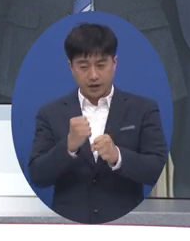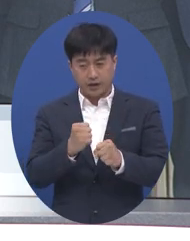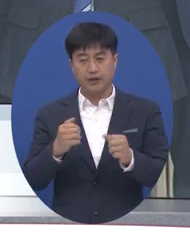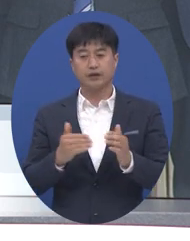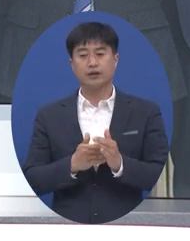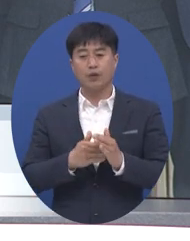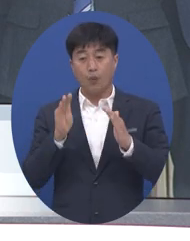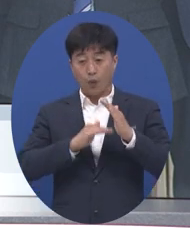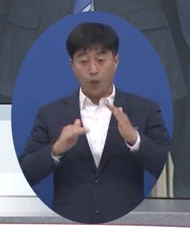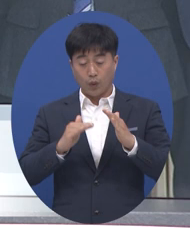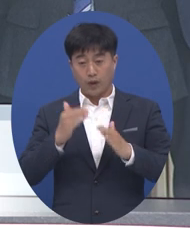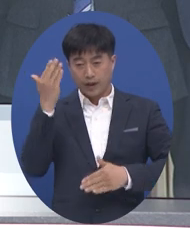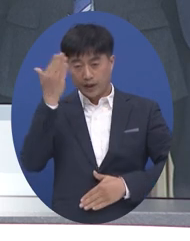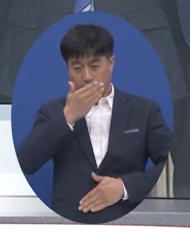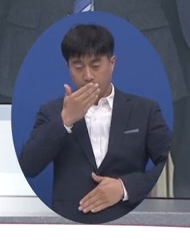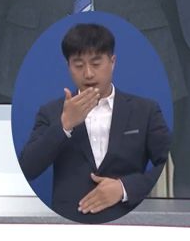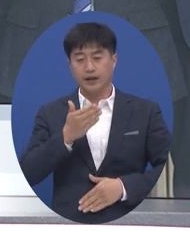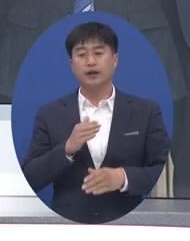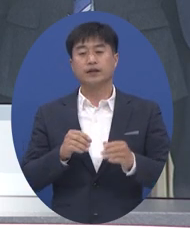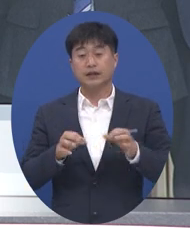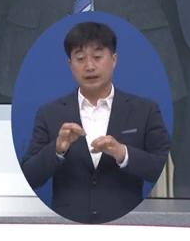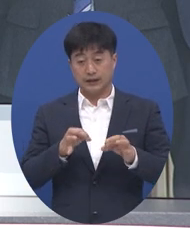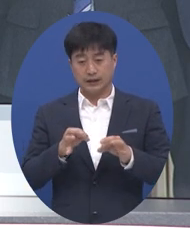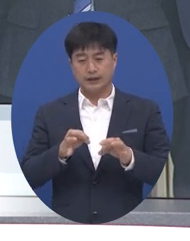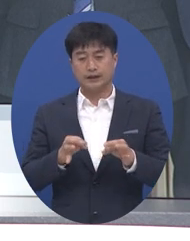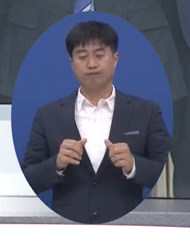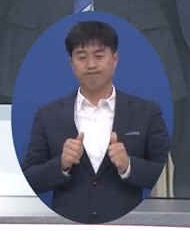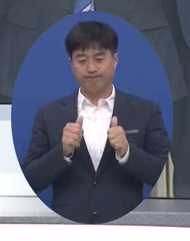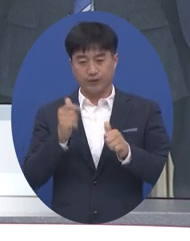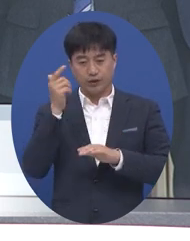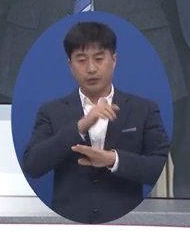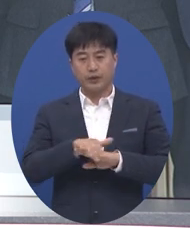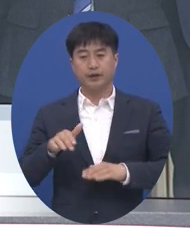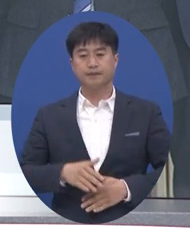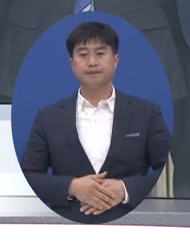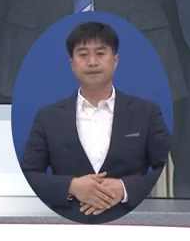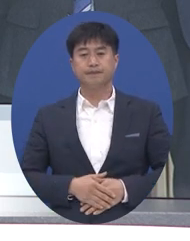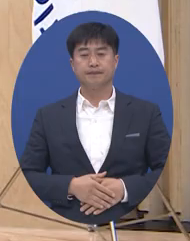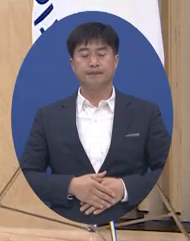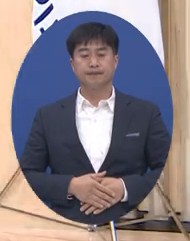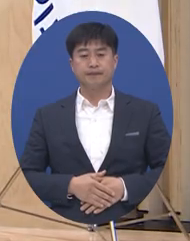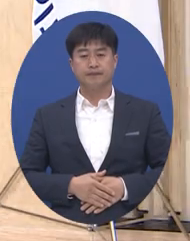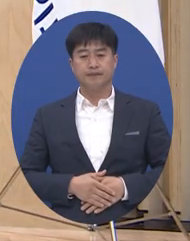거래 질서 확립에 힘쓰겠다는 구상 입니다 구형 3 기자의 보도입니다